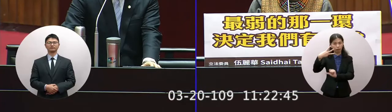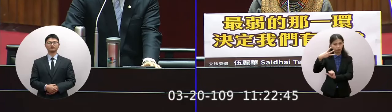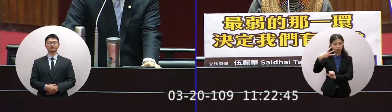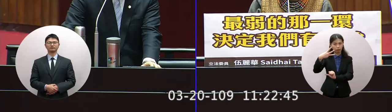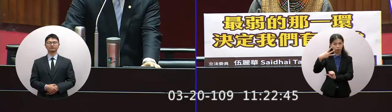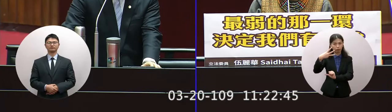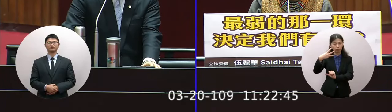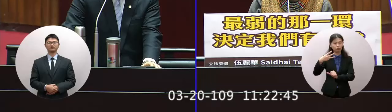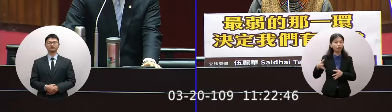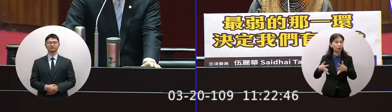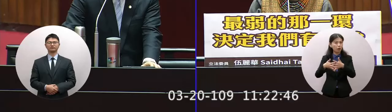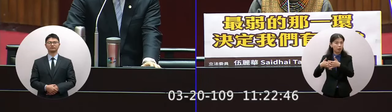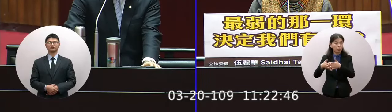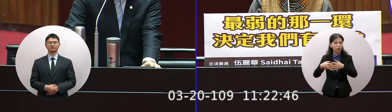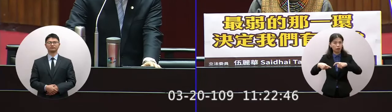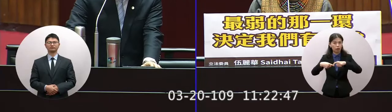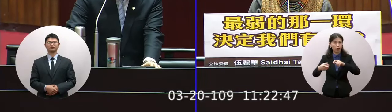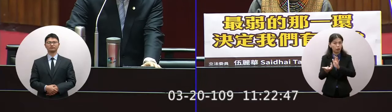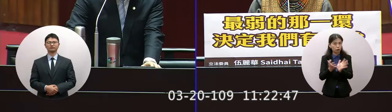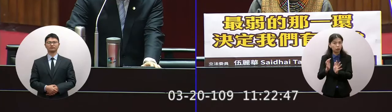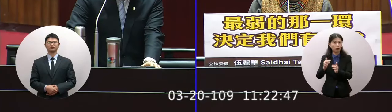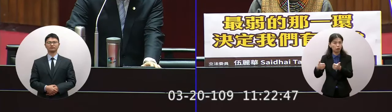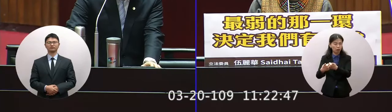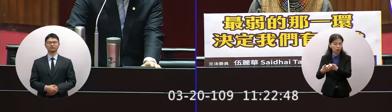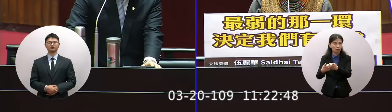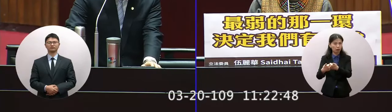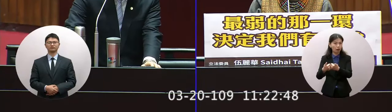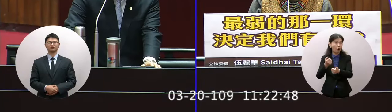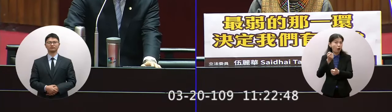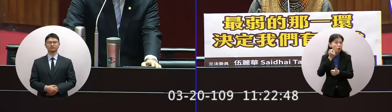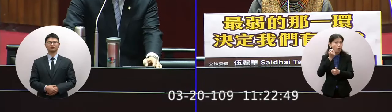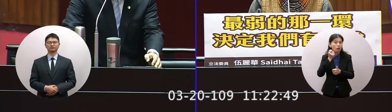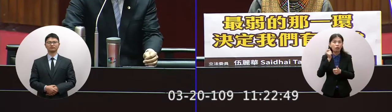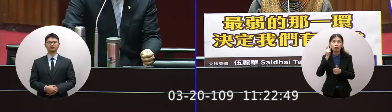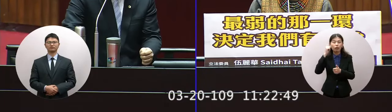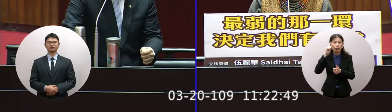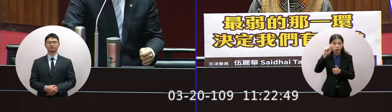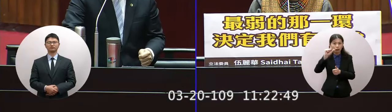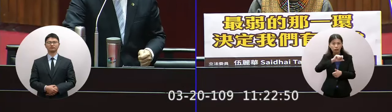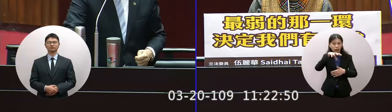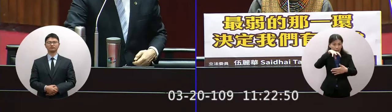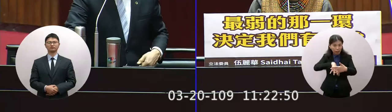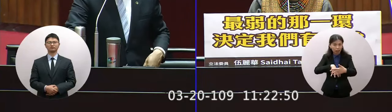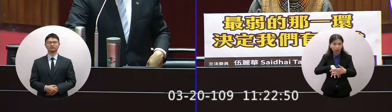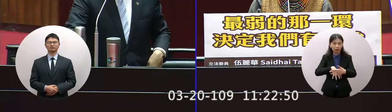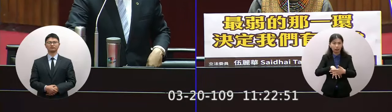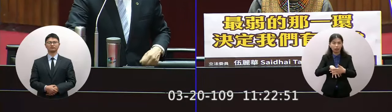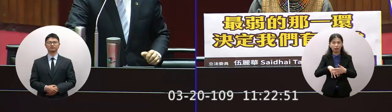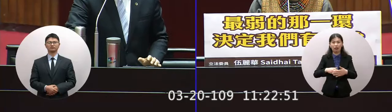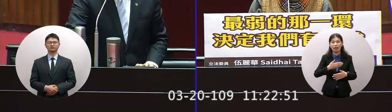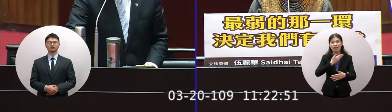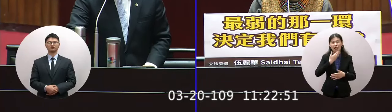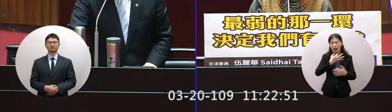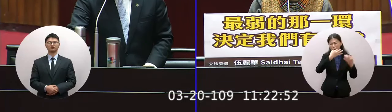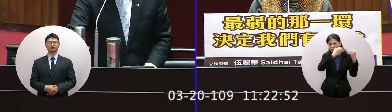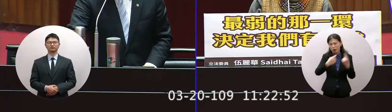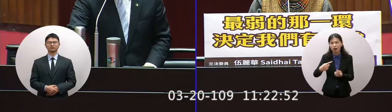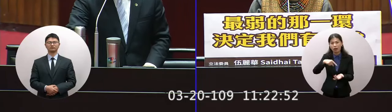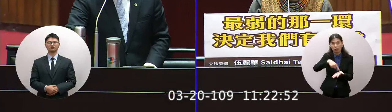3月15号，美国联准会呢，在半个月内连续大降息